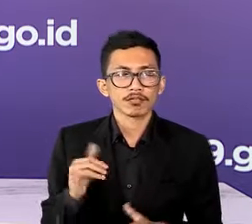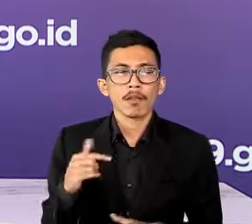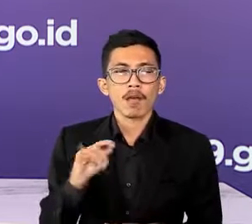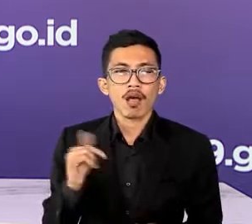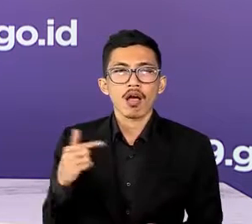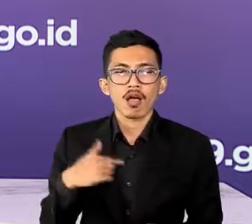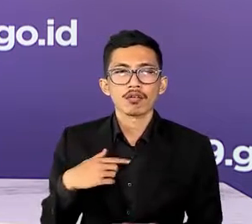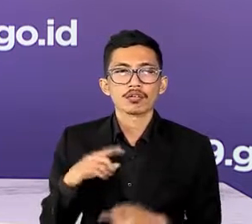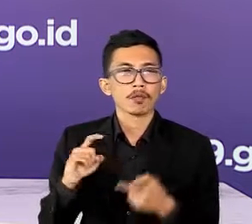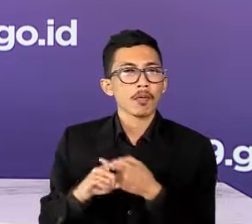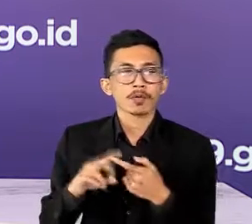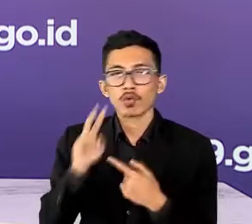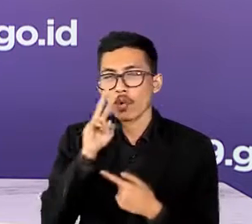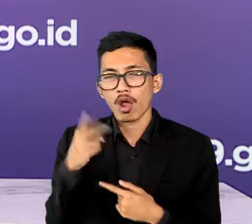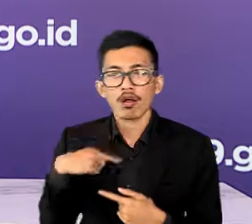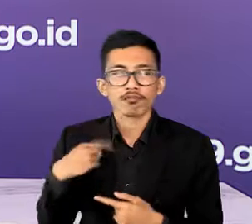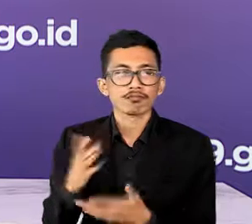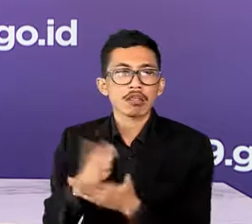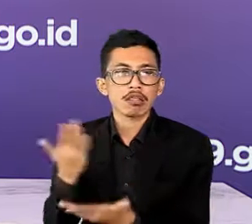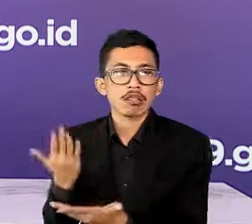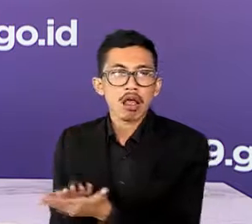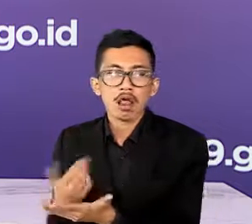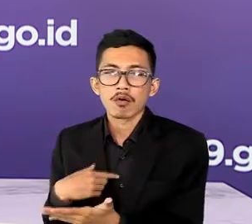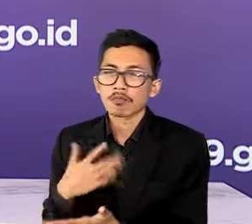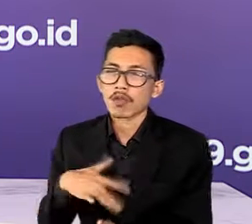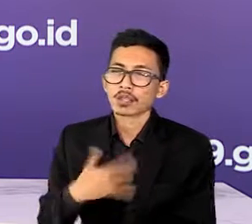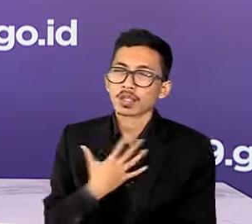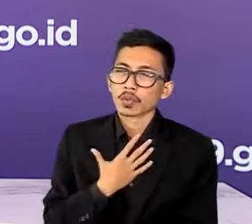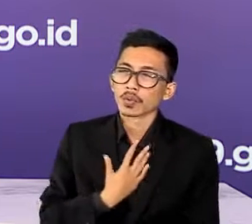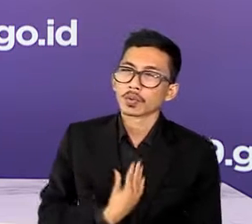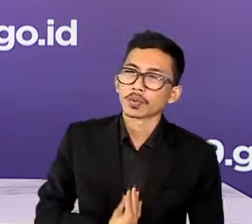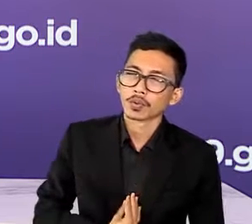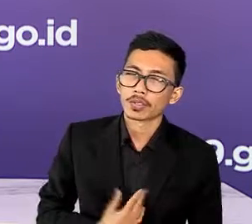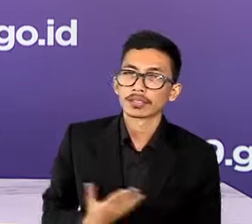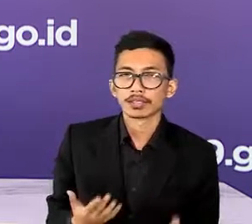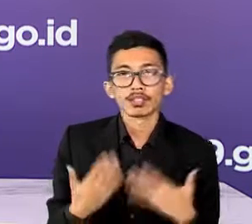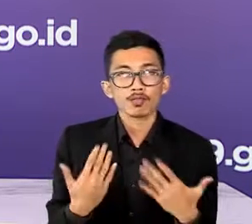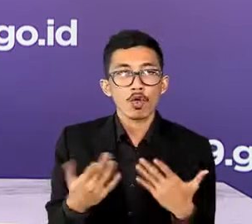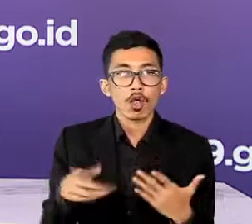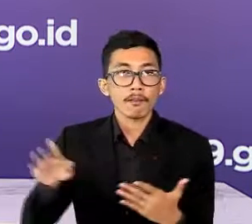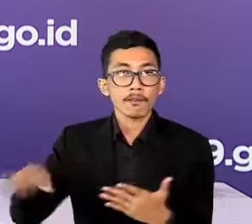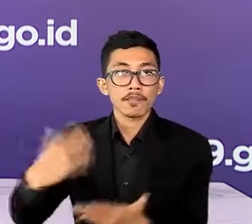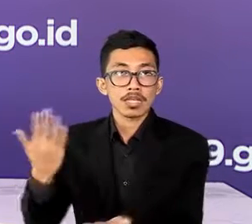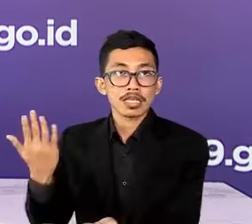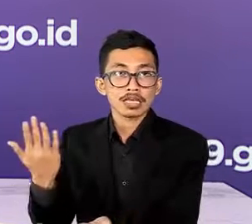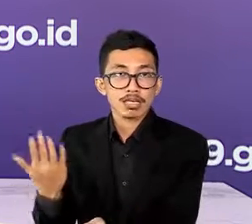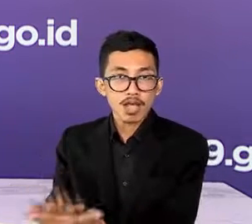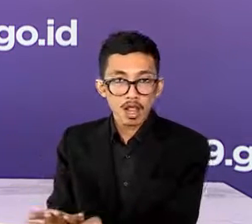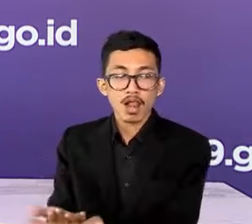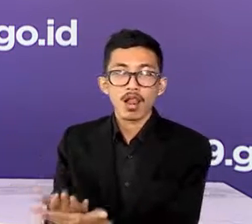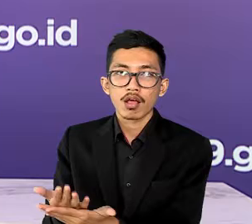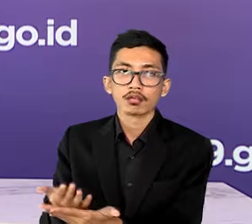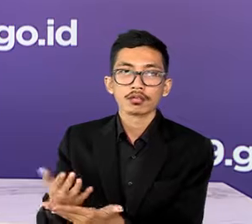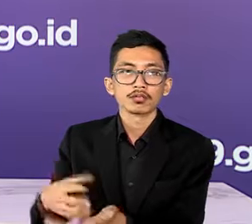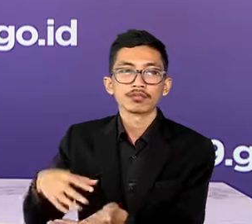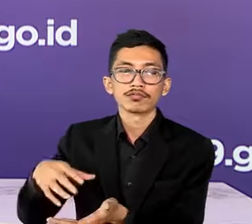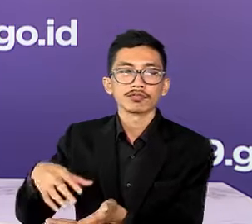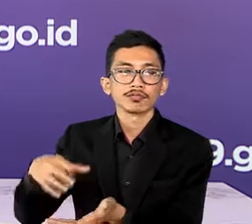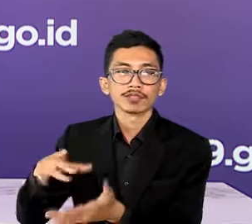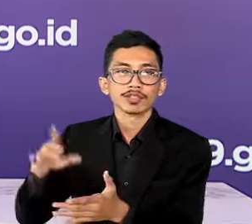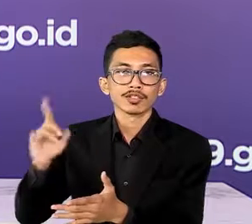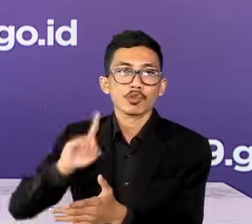19 dan merasakan duka yang mendalam Hai Saya doakan semoga yang pergi meninggalkan kita ditempatkan di tempat